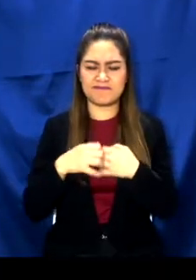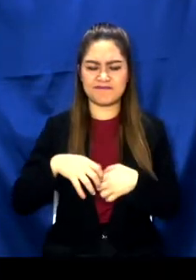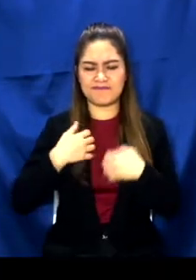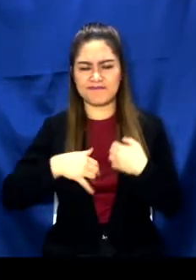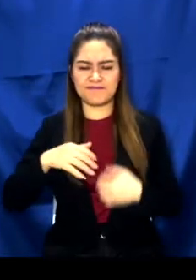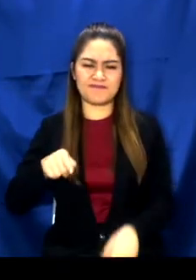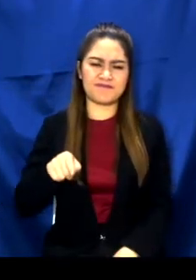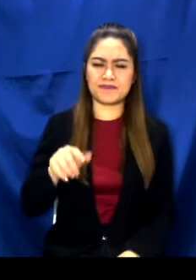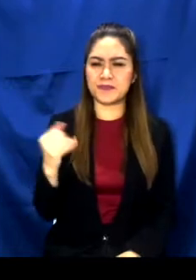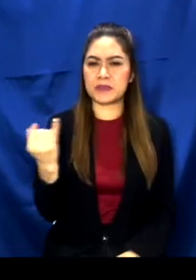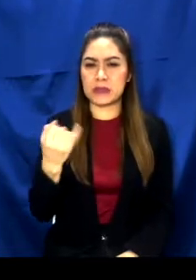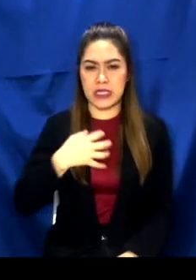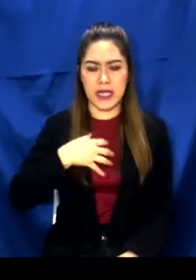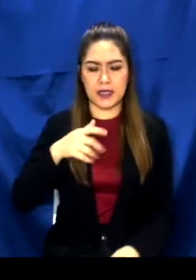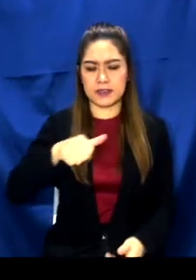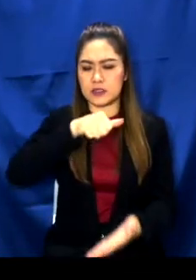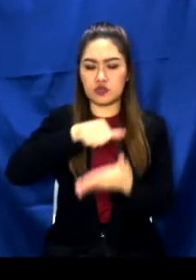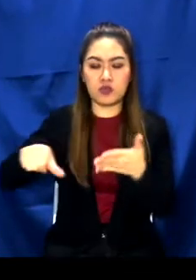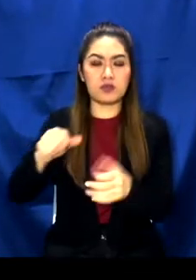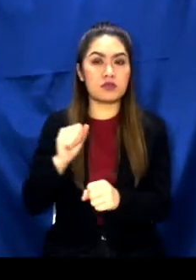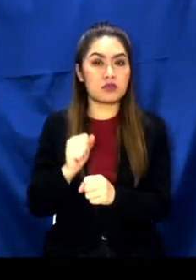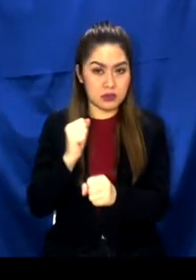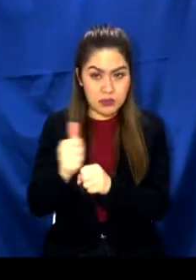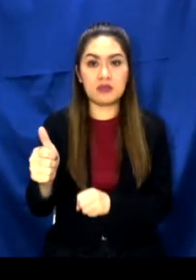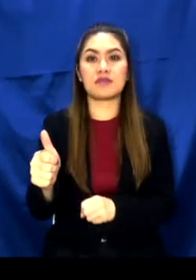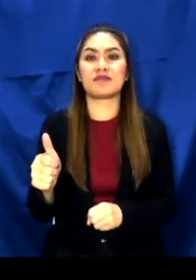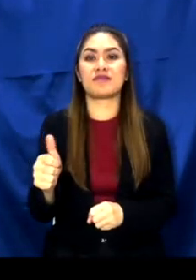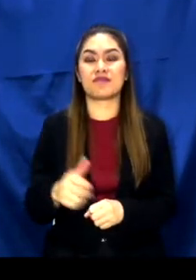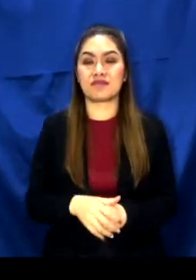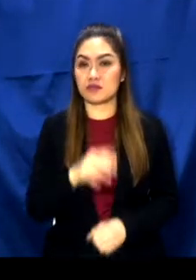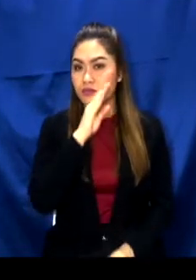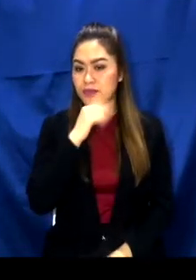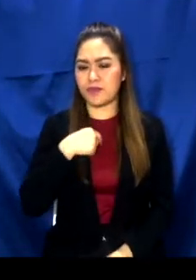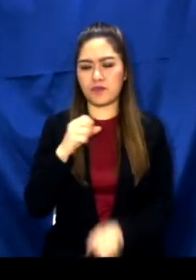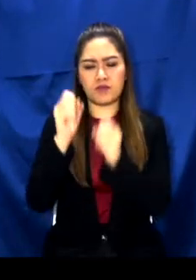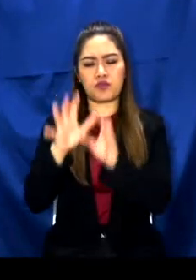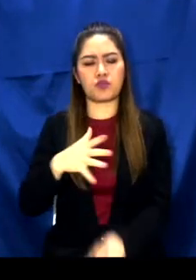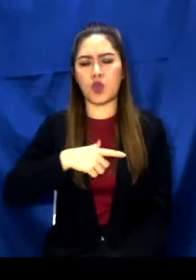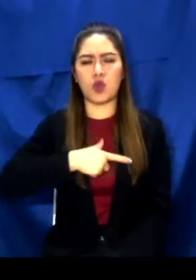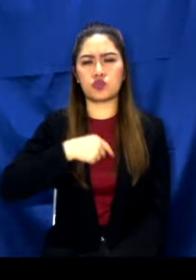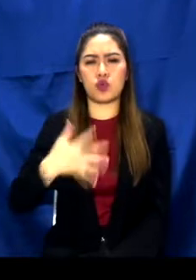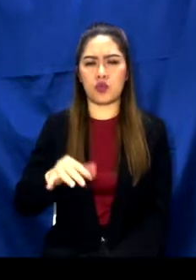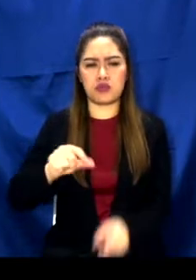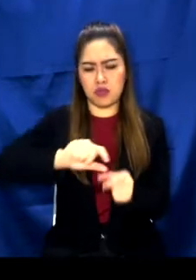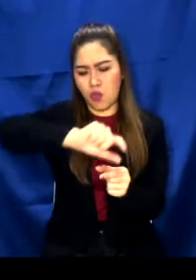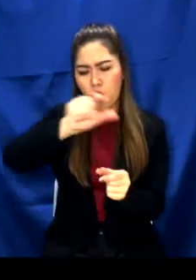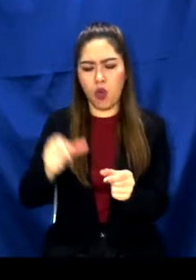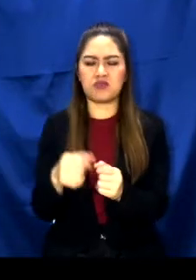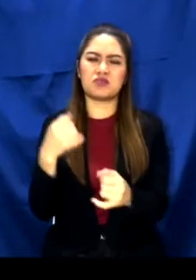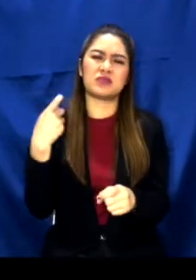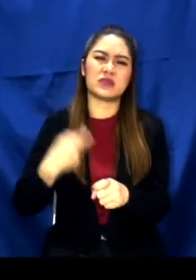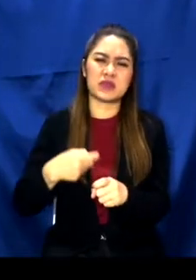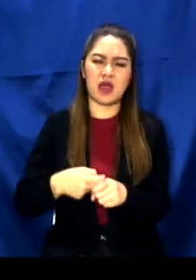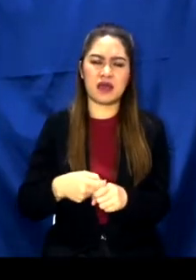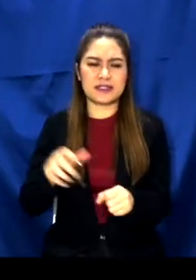มันเกะกะมากเลยเราอยากเอาออกได้นะคะสมมุติว่าครูเนี่ยไม่ชอบว่าให้มันมีขอบแบบเนี้ยมันออกแบบไม่